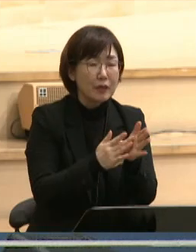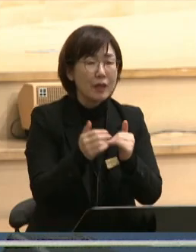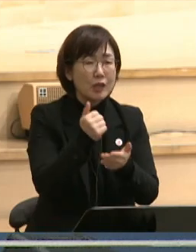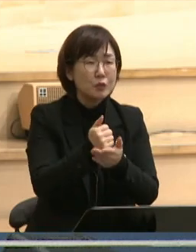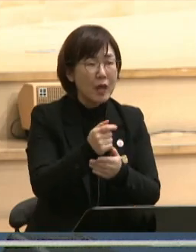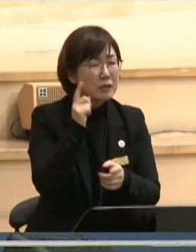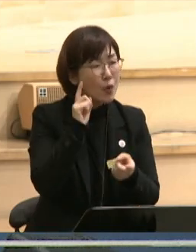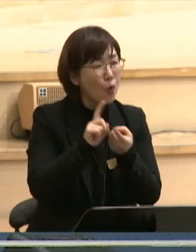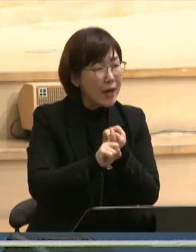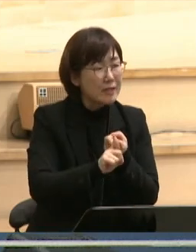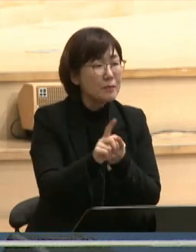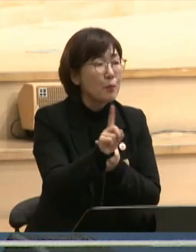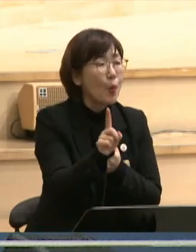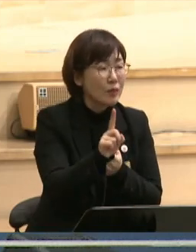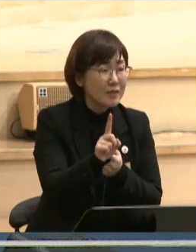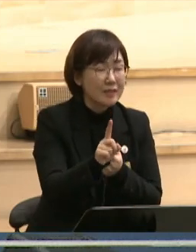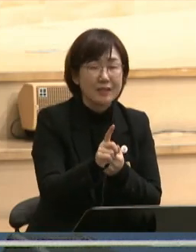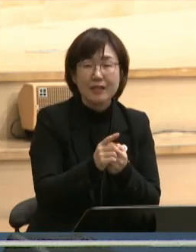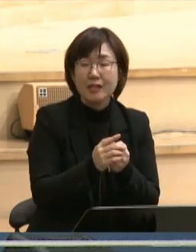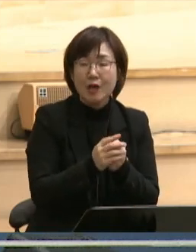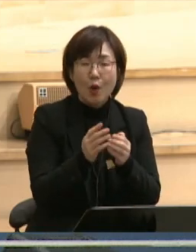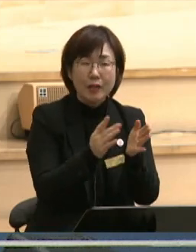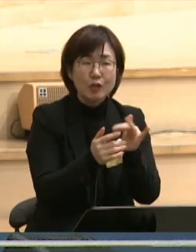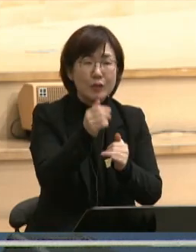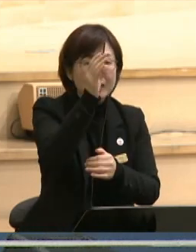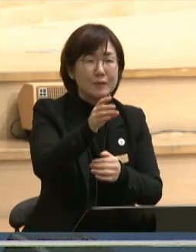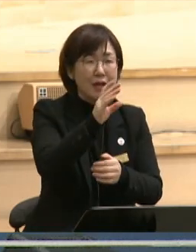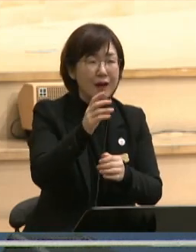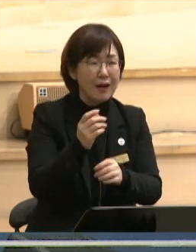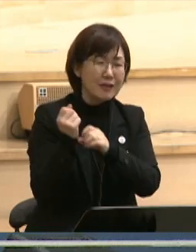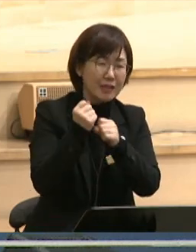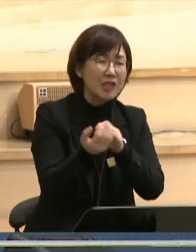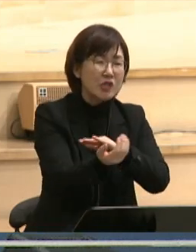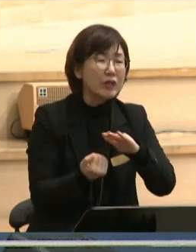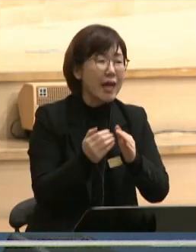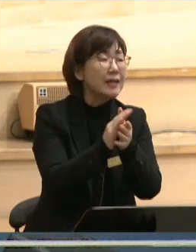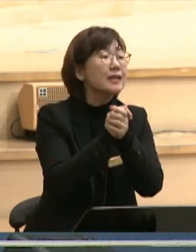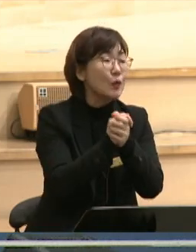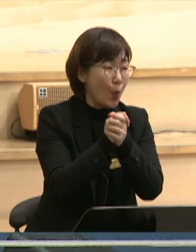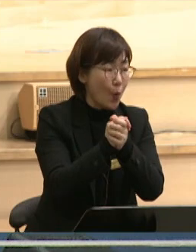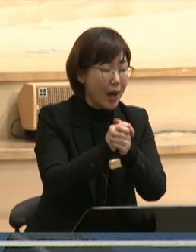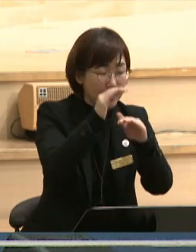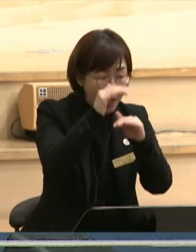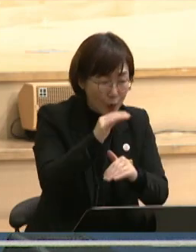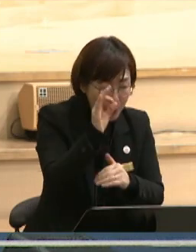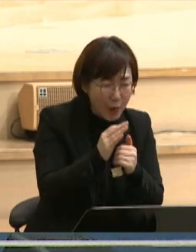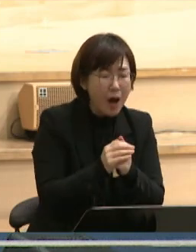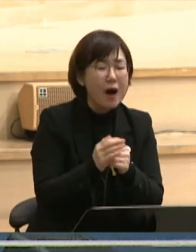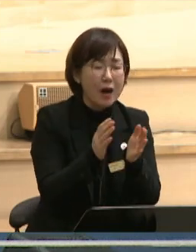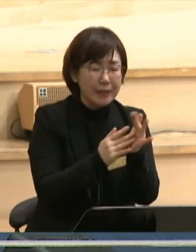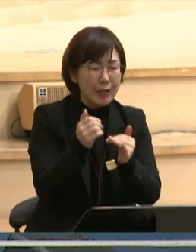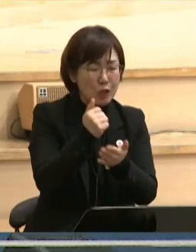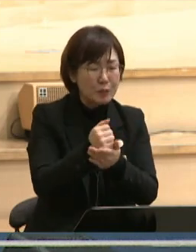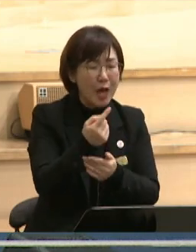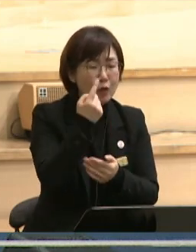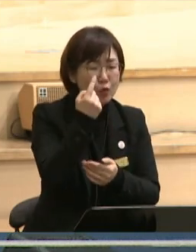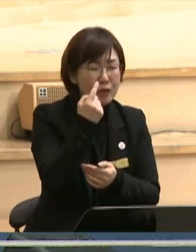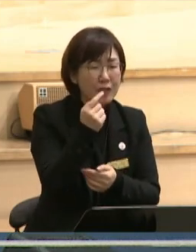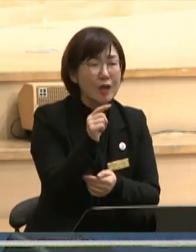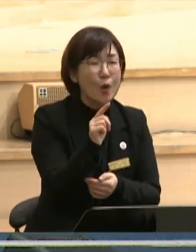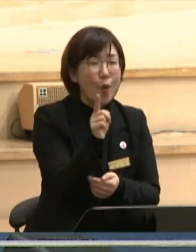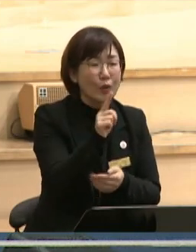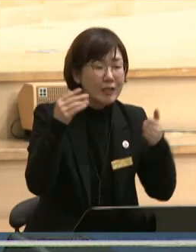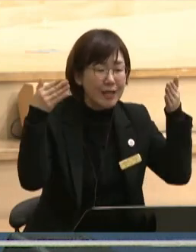있는지 요한복음 17장 예수님이 십자가 지시기 전에 하신 기도란 말이에요이 기도를 통해서 예수님의 시선이 어디에가 있는지 우리가